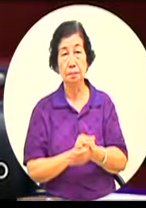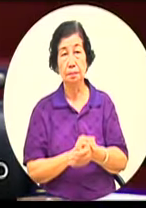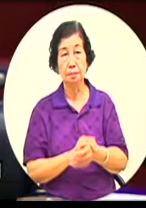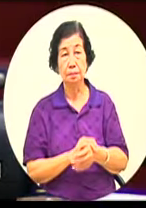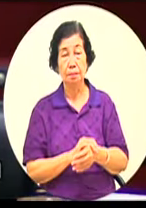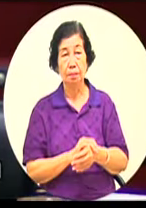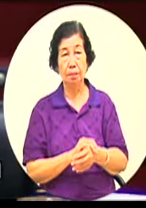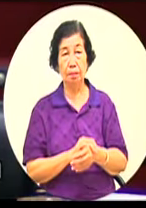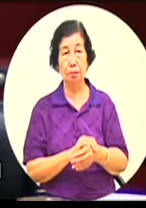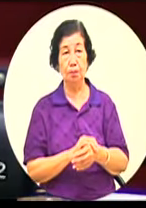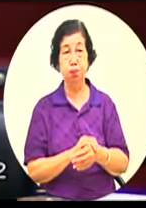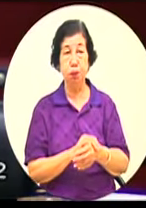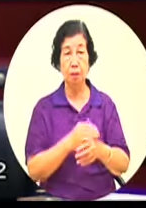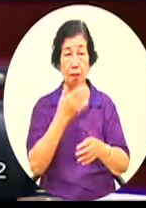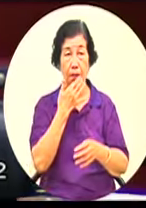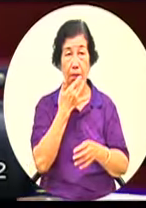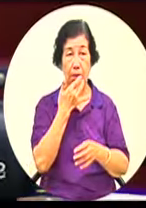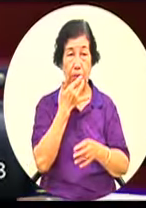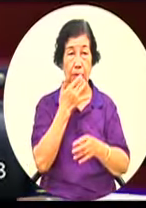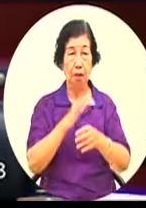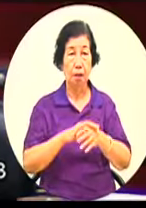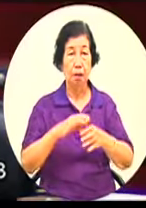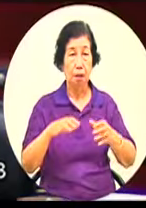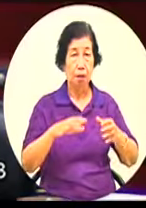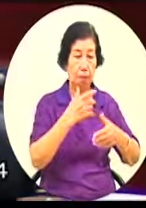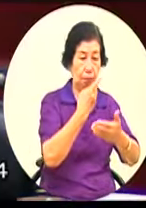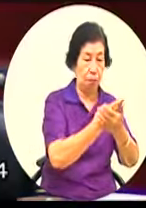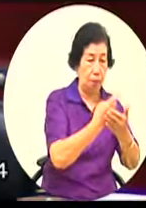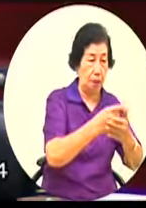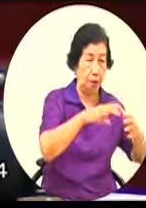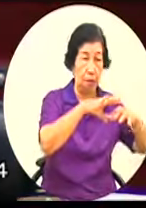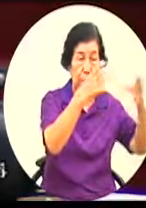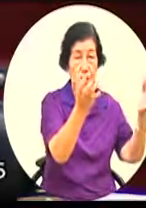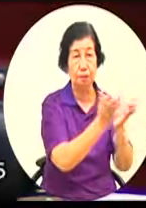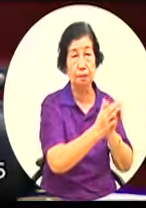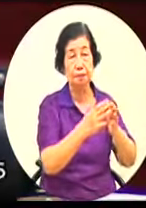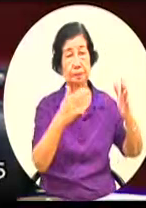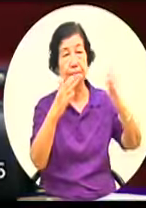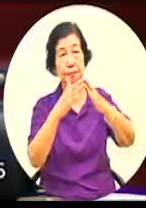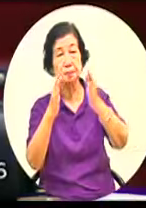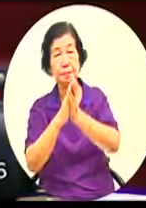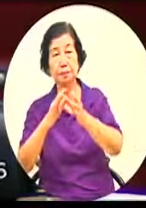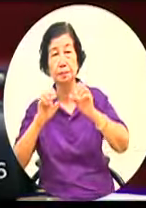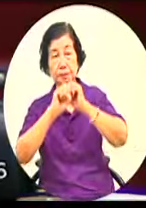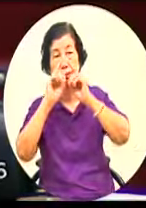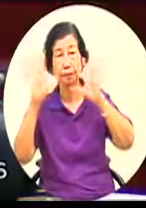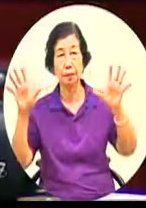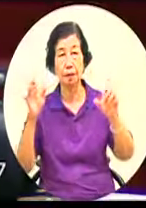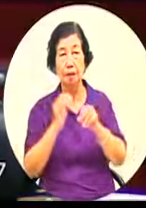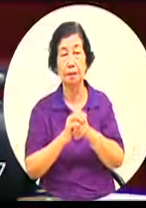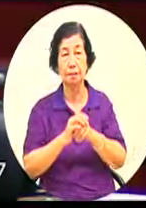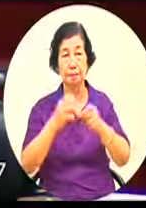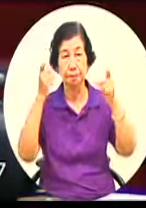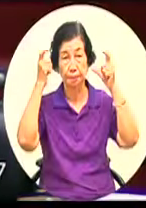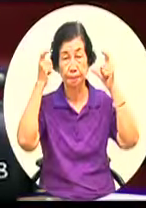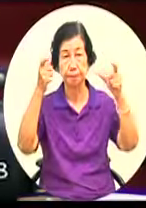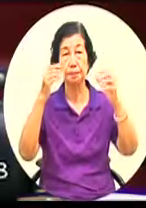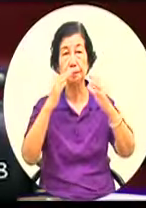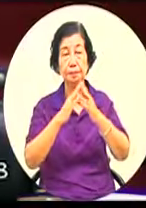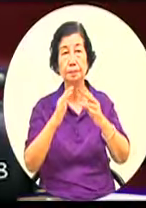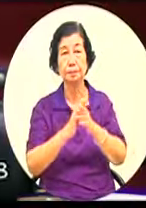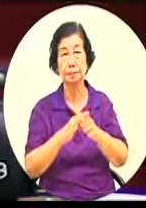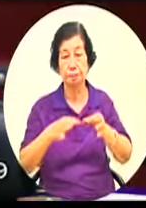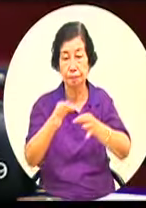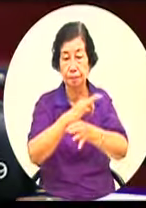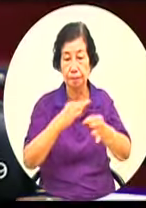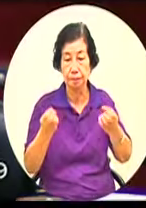导到各个城市做各个国家有做宣导， 高雄市的经济发展等等的